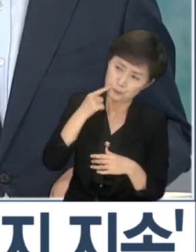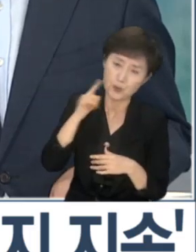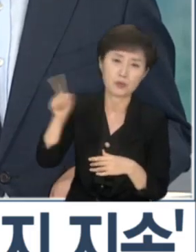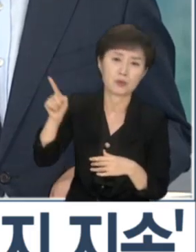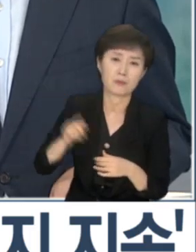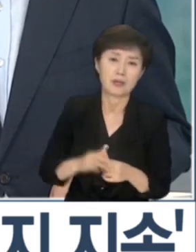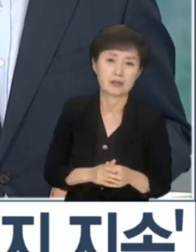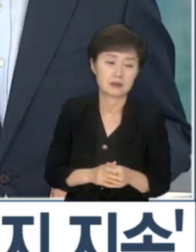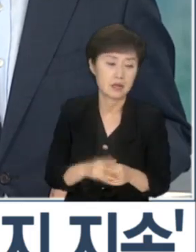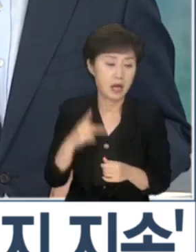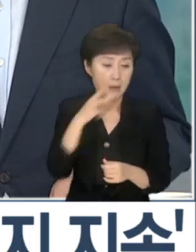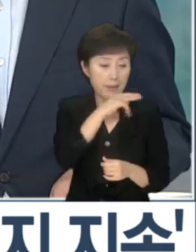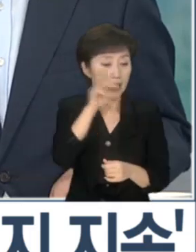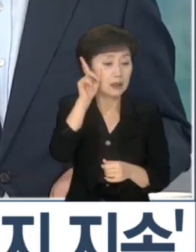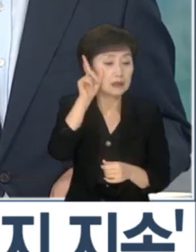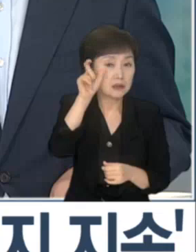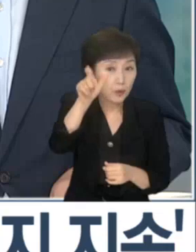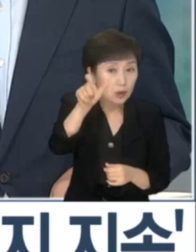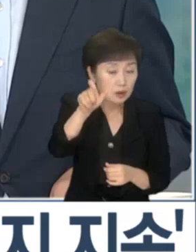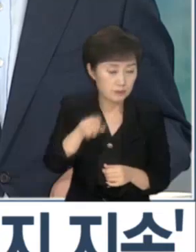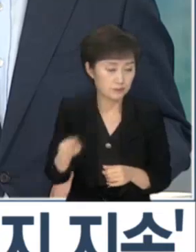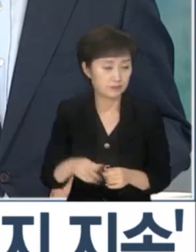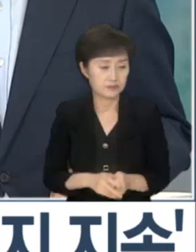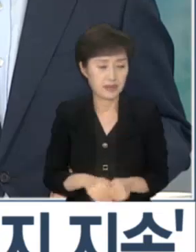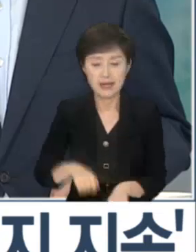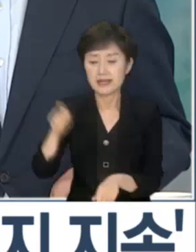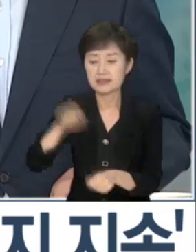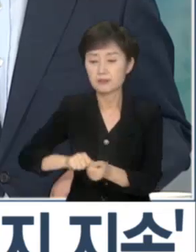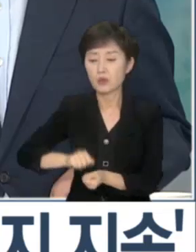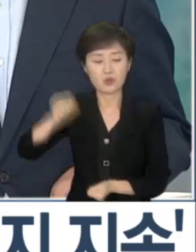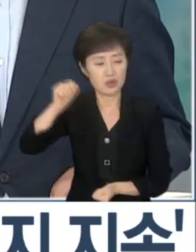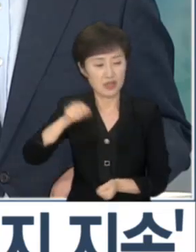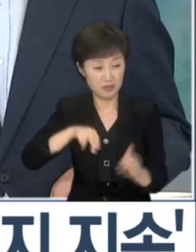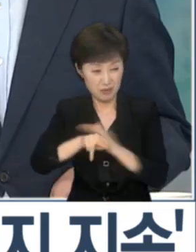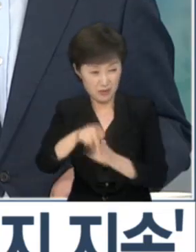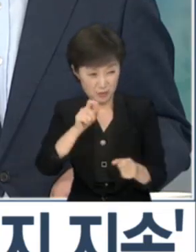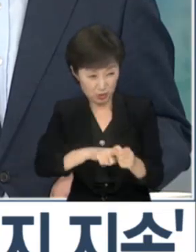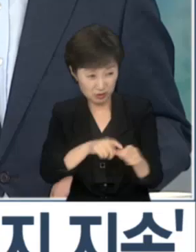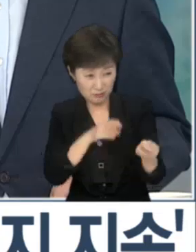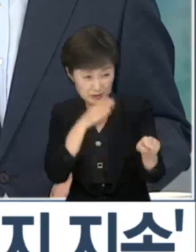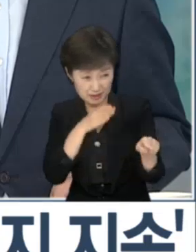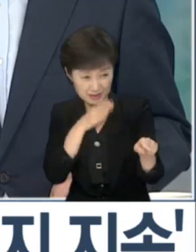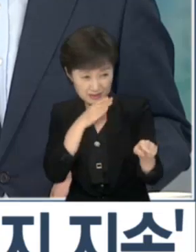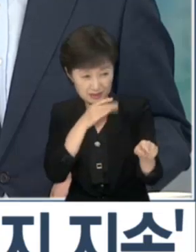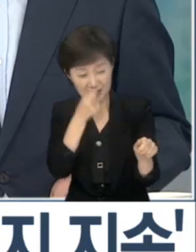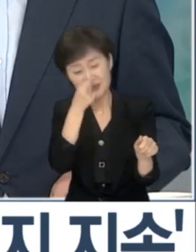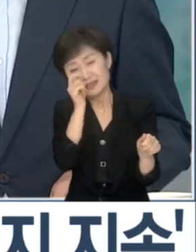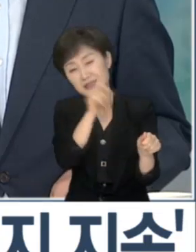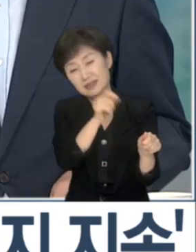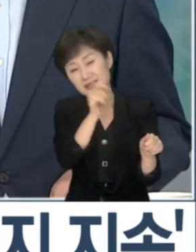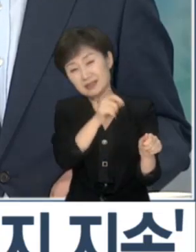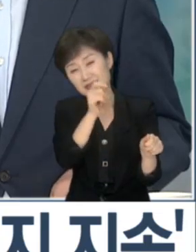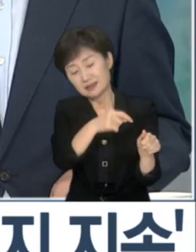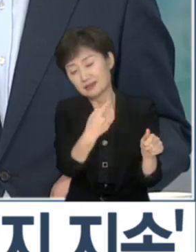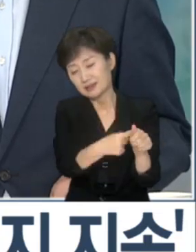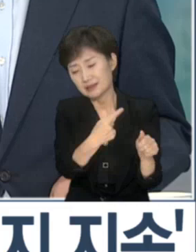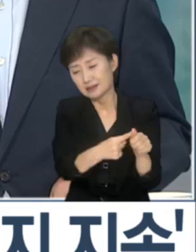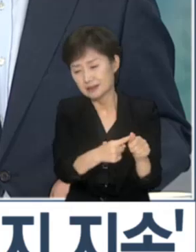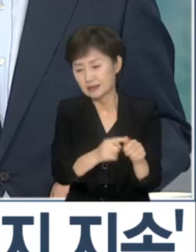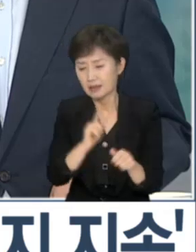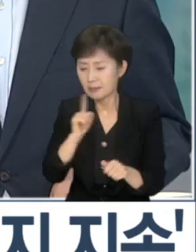15일 굶은 사람에게 여전히 체포동해야를 피하기 위해서 또 길게 끌고 간다라고 하는 것은